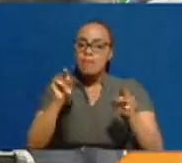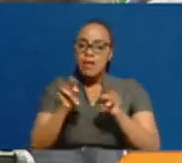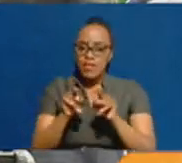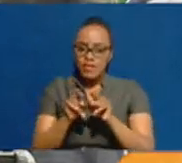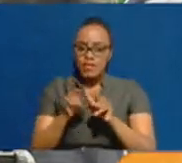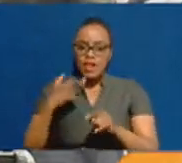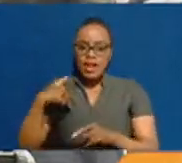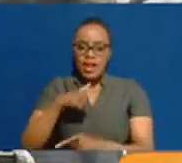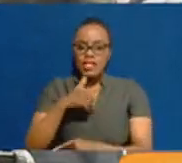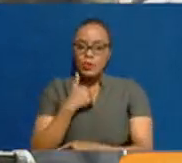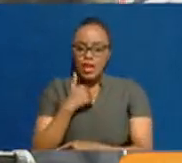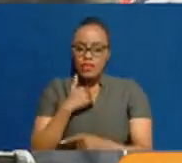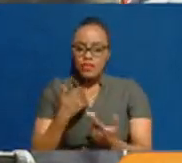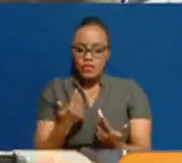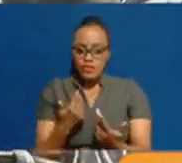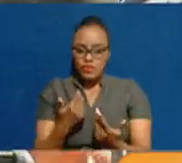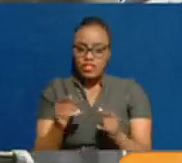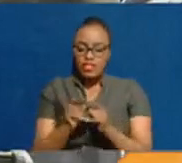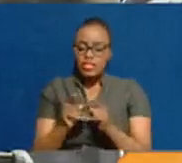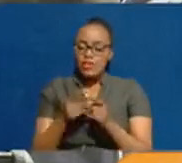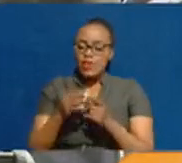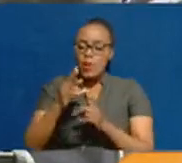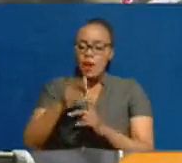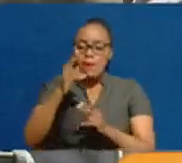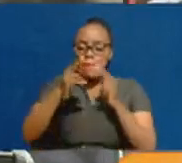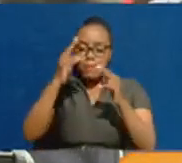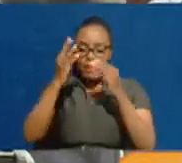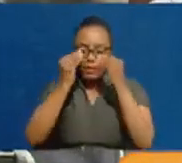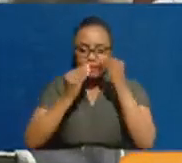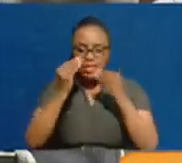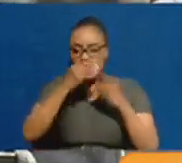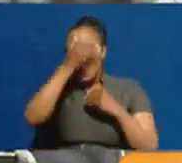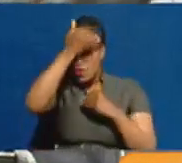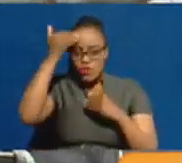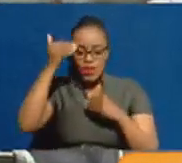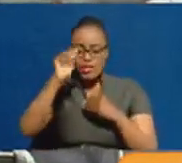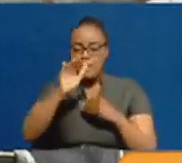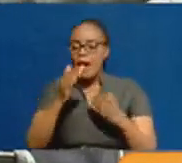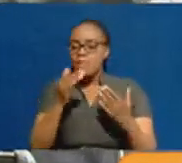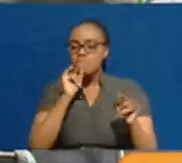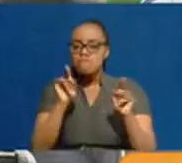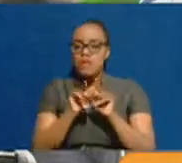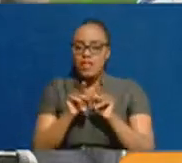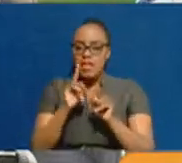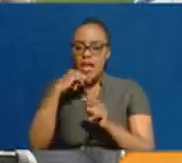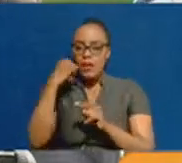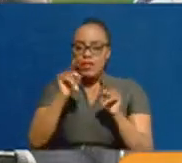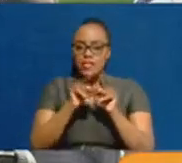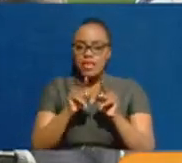Tulikula tulikuta tear gas pamoja. Usisahau ndugu yako mwenzako ambaye